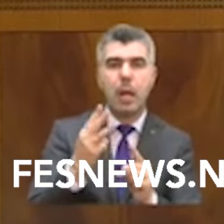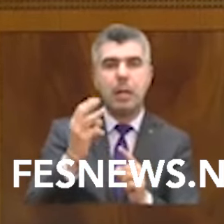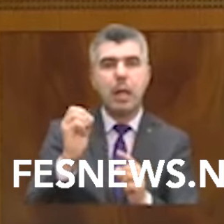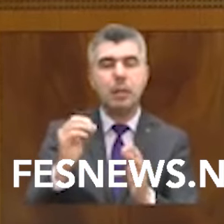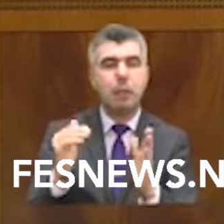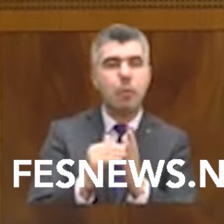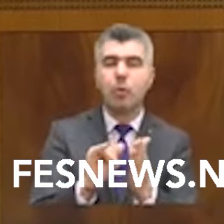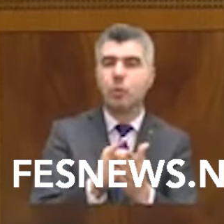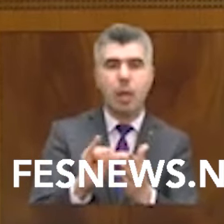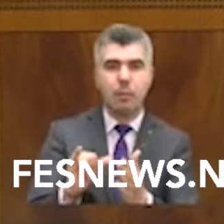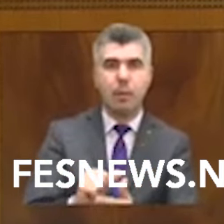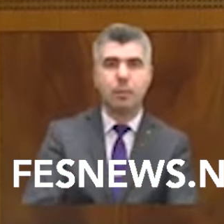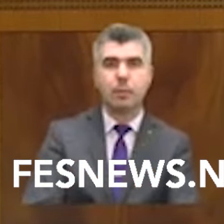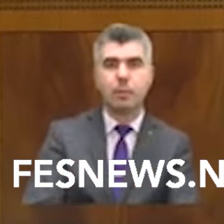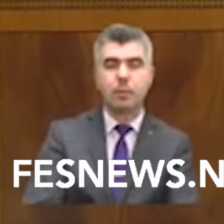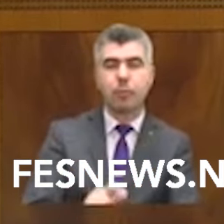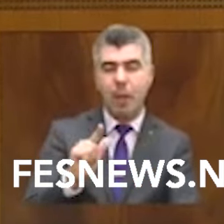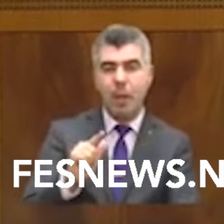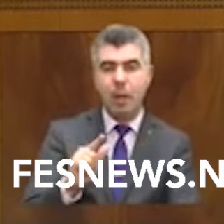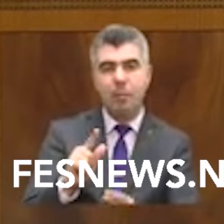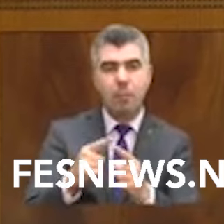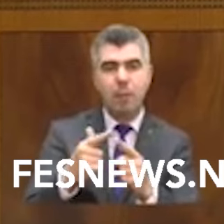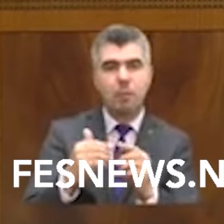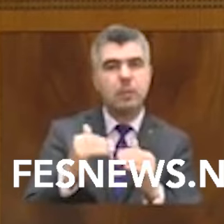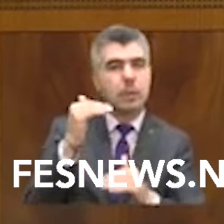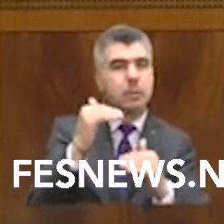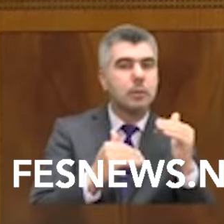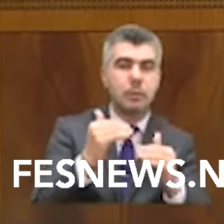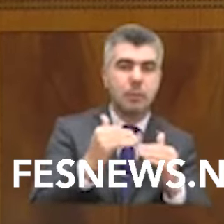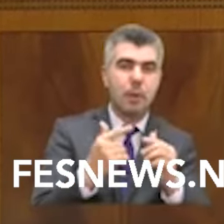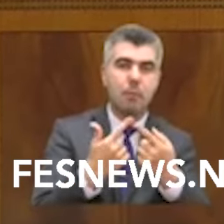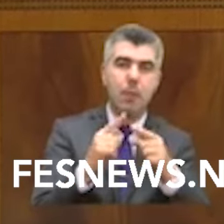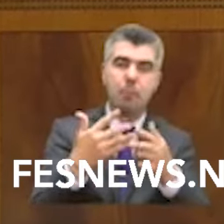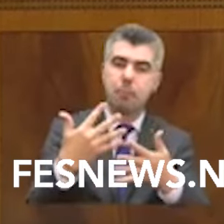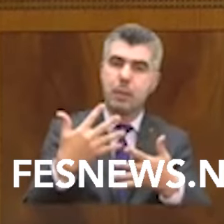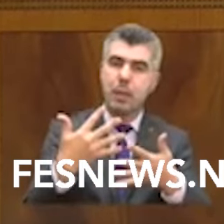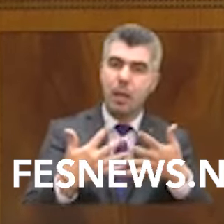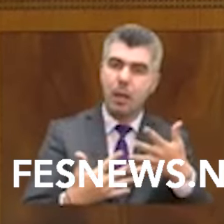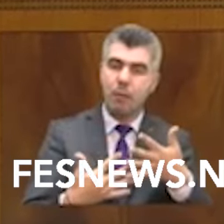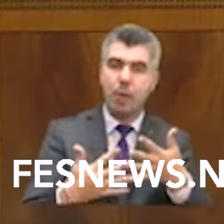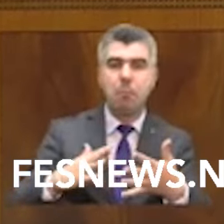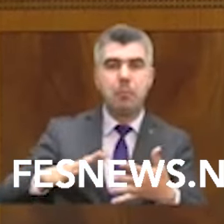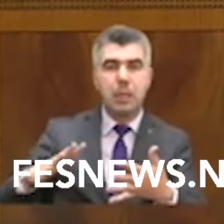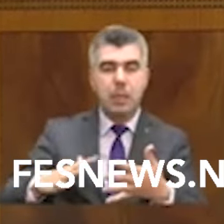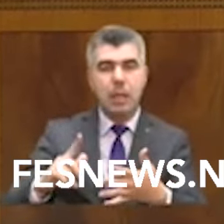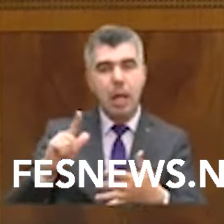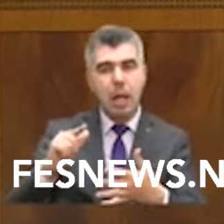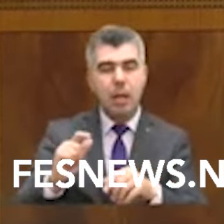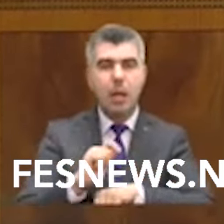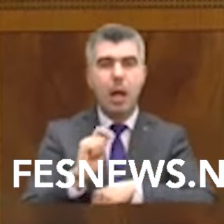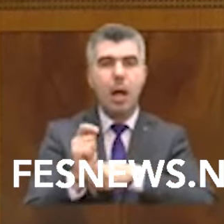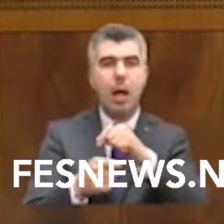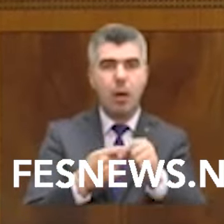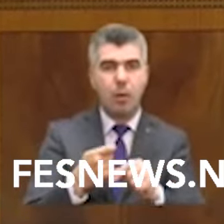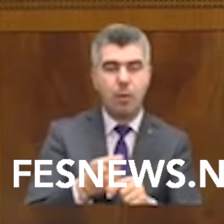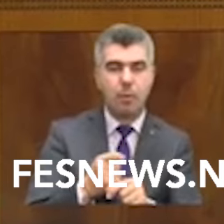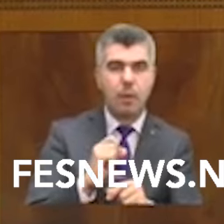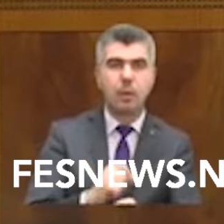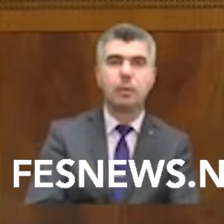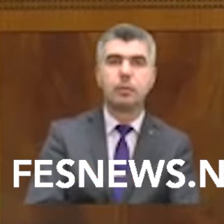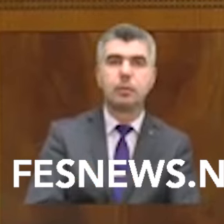درهم. دونك غادي يكونوا عروض مختلفه، وكاين عروض اللي هي ديال المدينه، وكاين عروض اللي هي ديال يعني